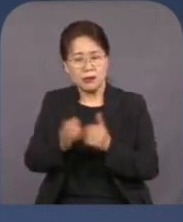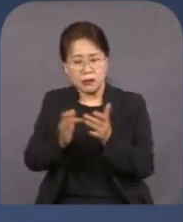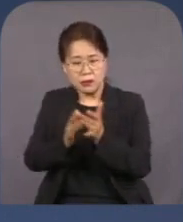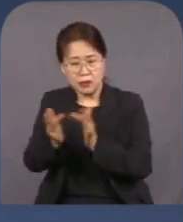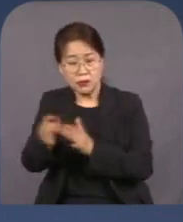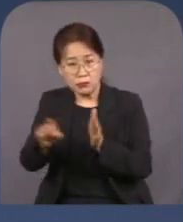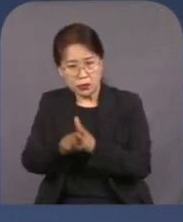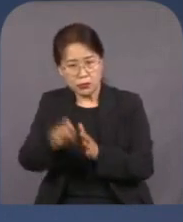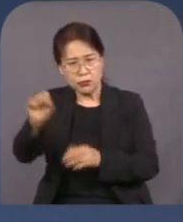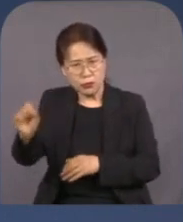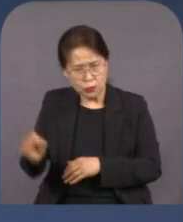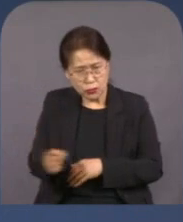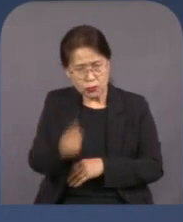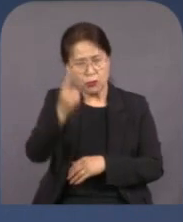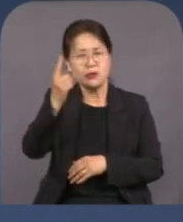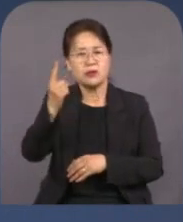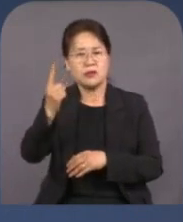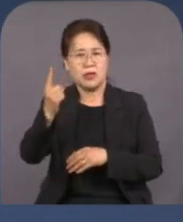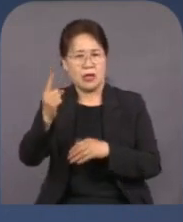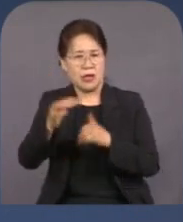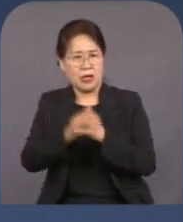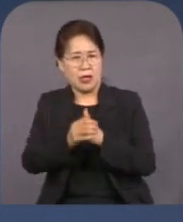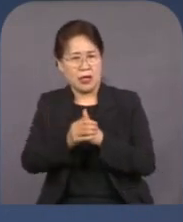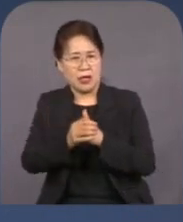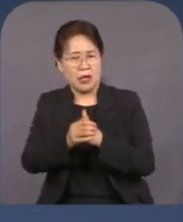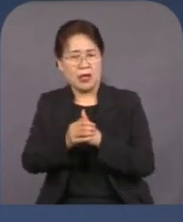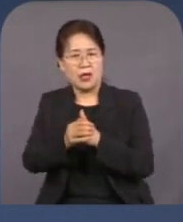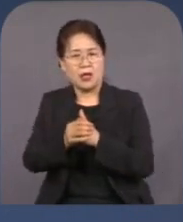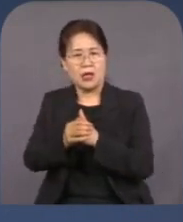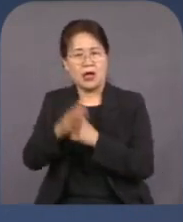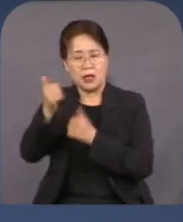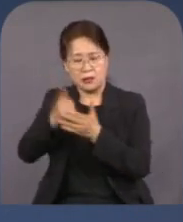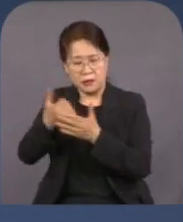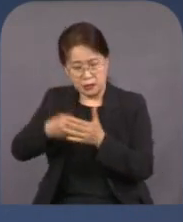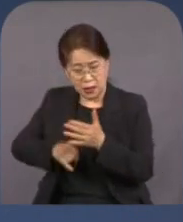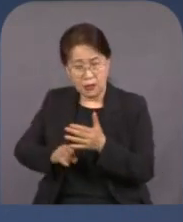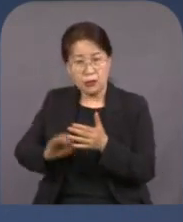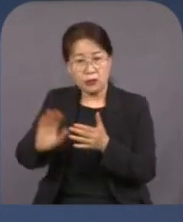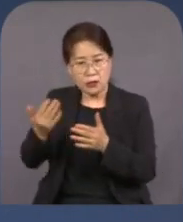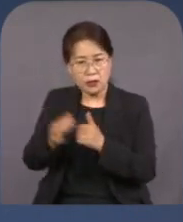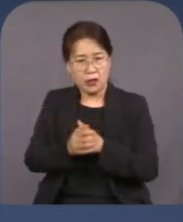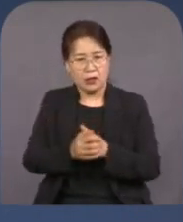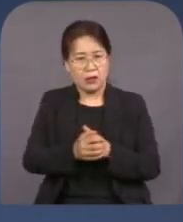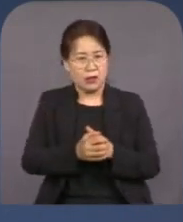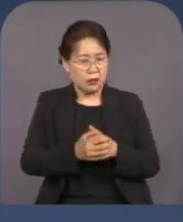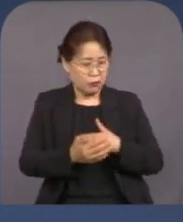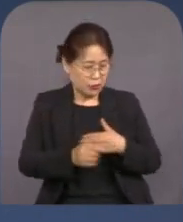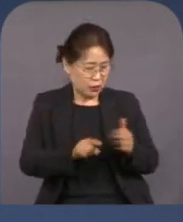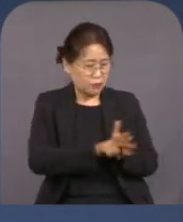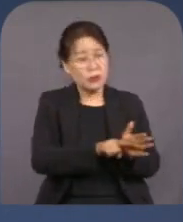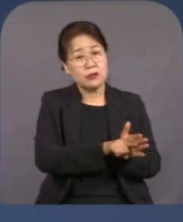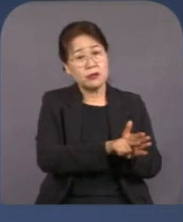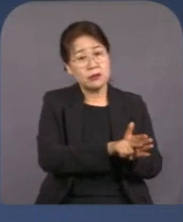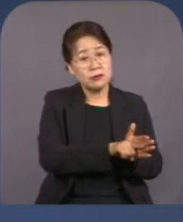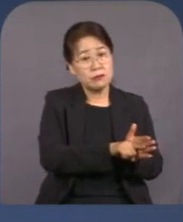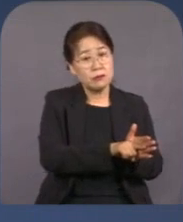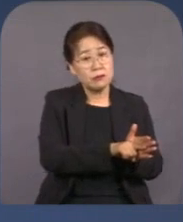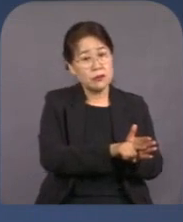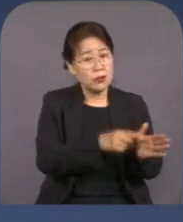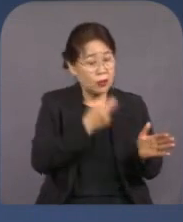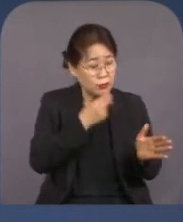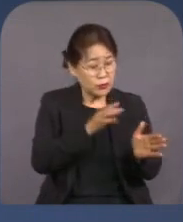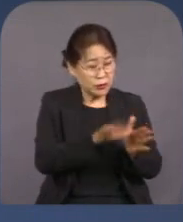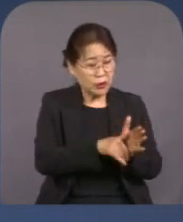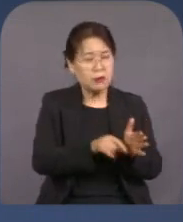하나님의 자녀가 되었을 때부터입니다 우리의 신분이 바뀌었을 때부터죠 그리고 우리의 영적인